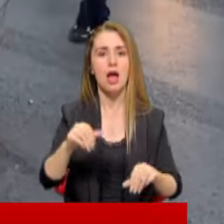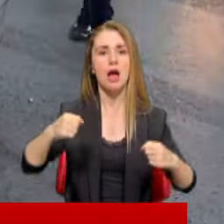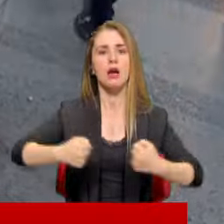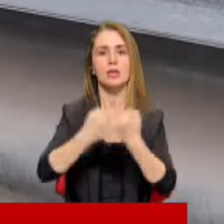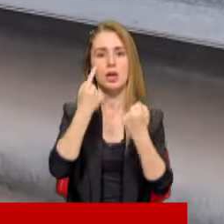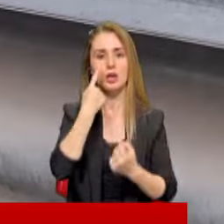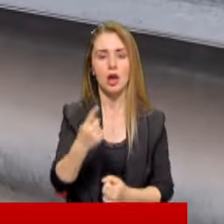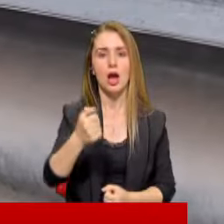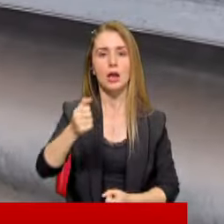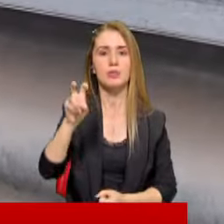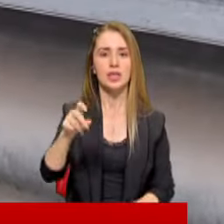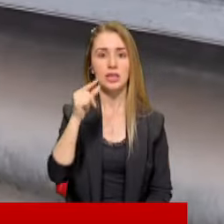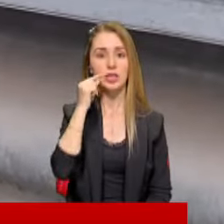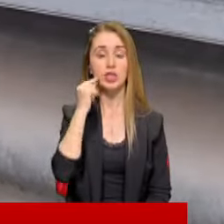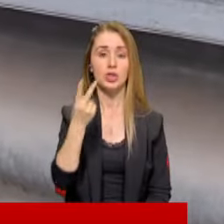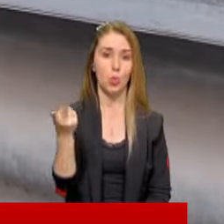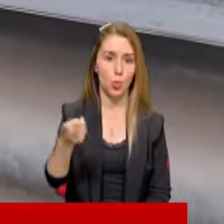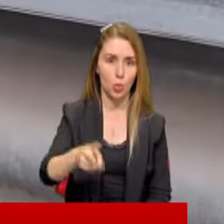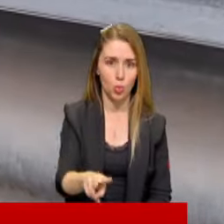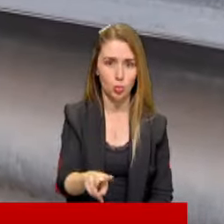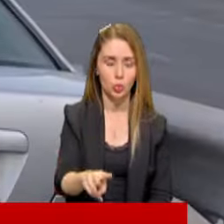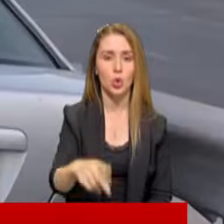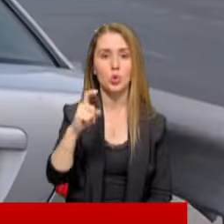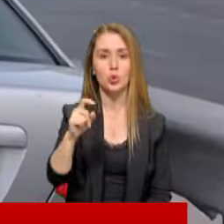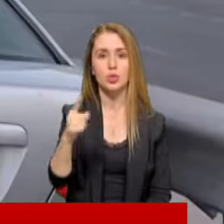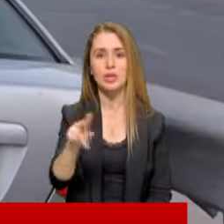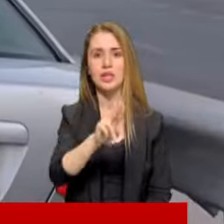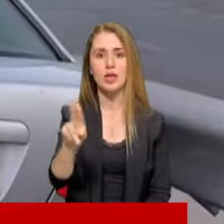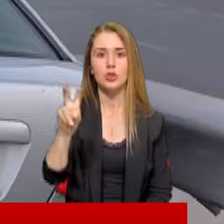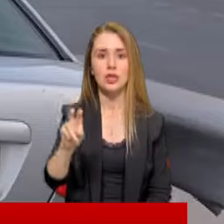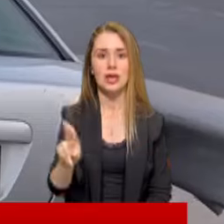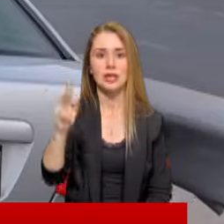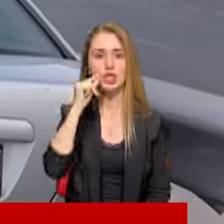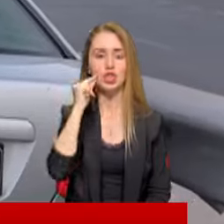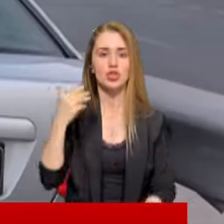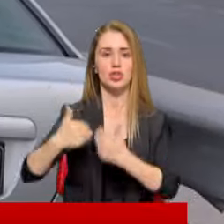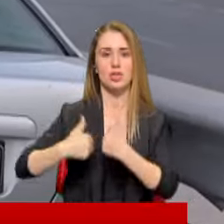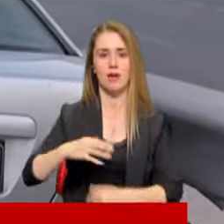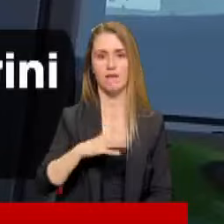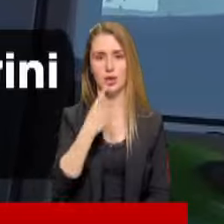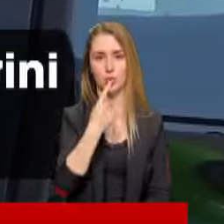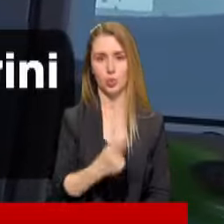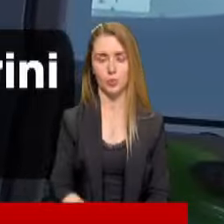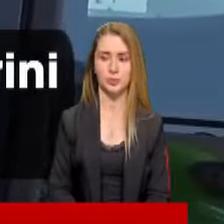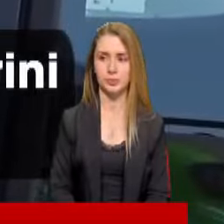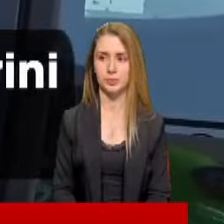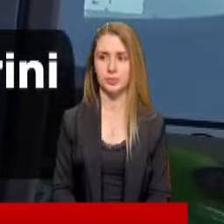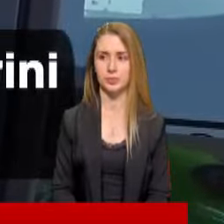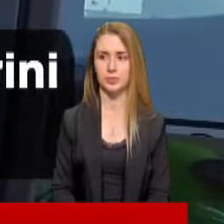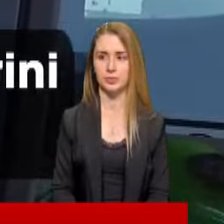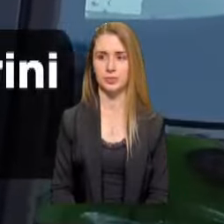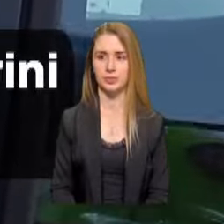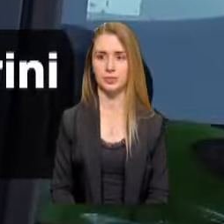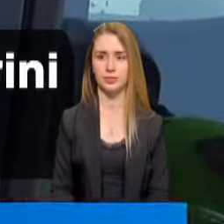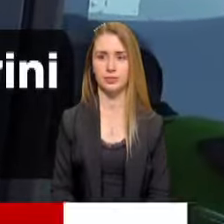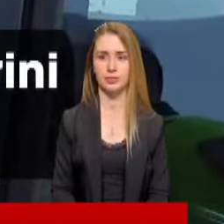kazalarında 68 kişinin hayatını kaybettiğini, 9.787 kişinin yaralandığını duyurdu. Ölümlü kazalara da gidiyoruz.